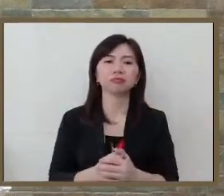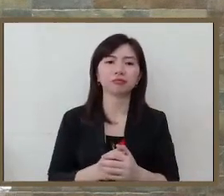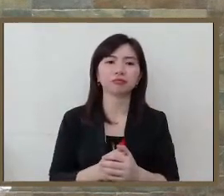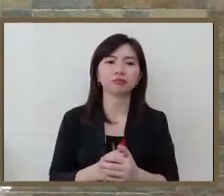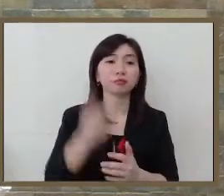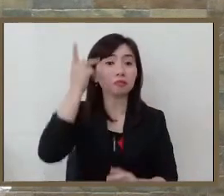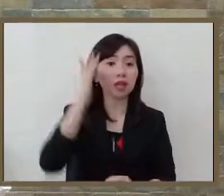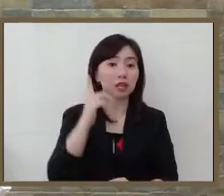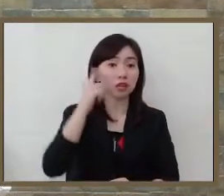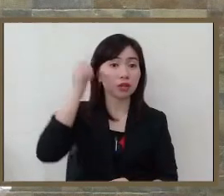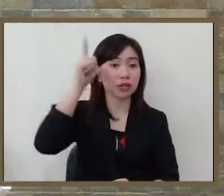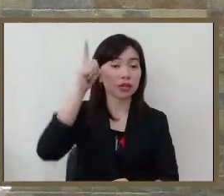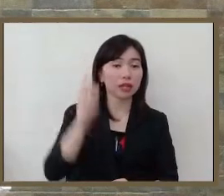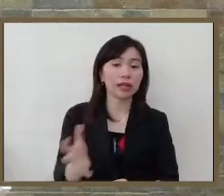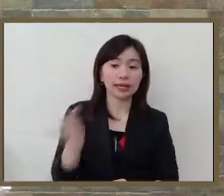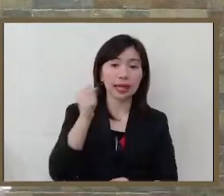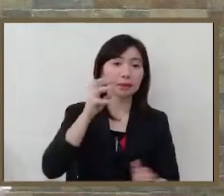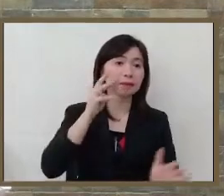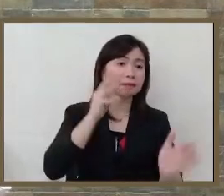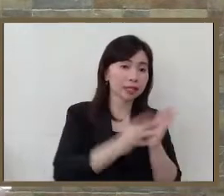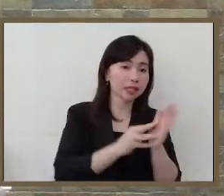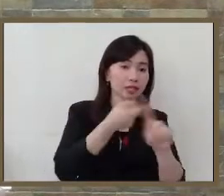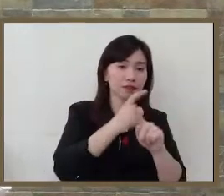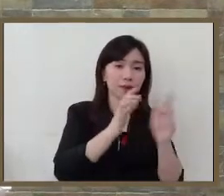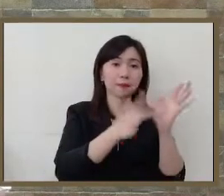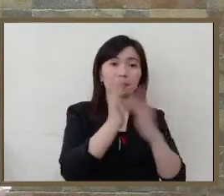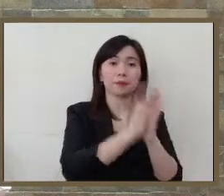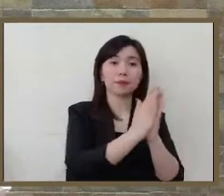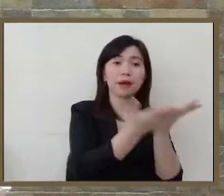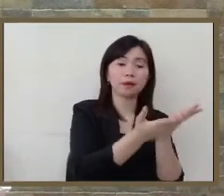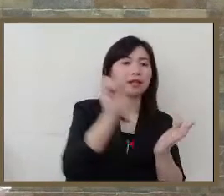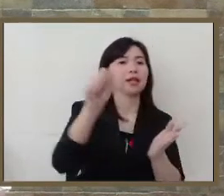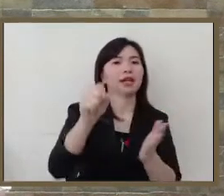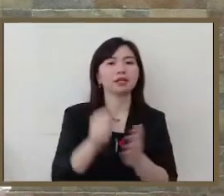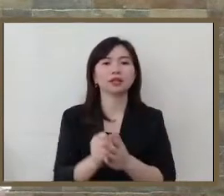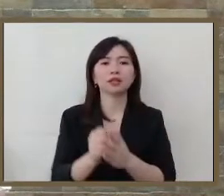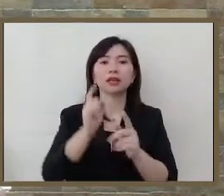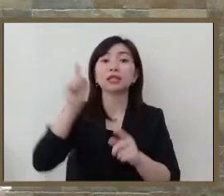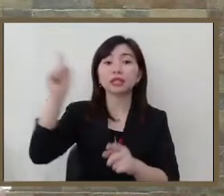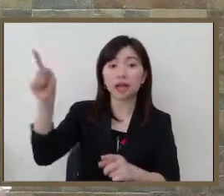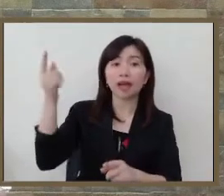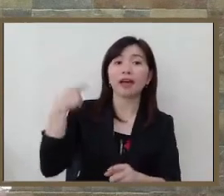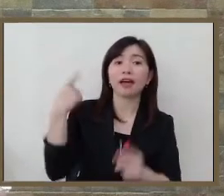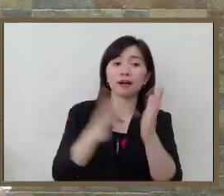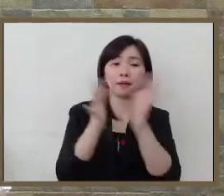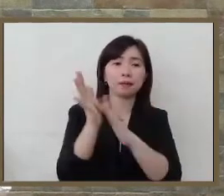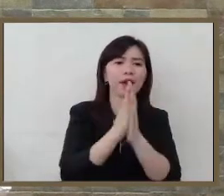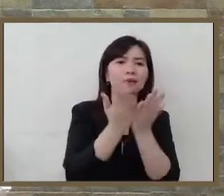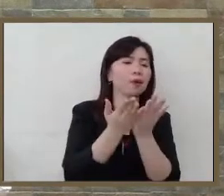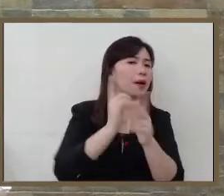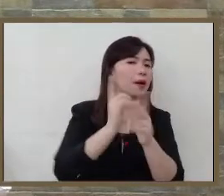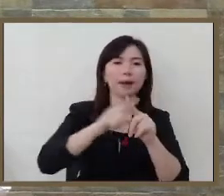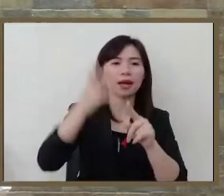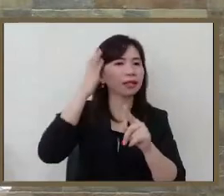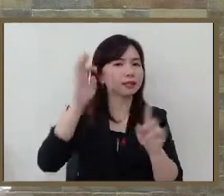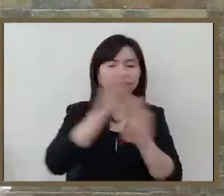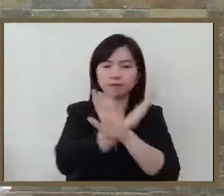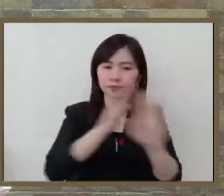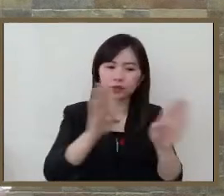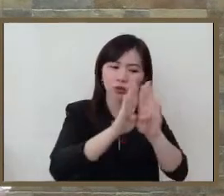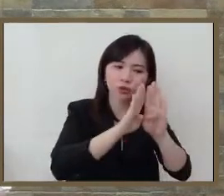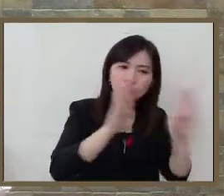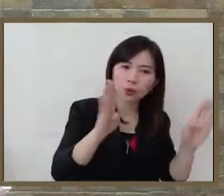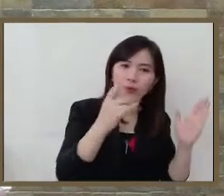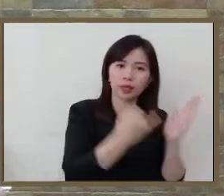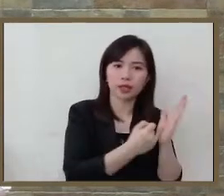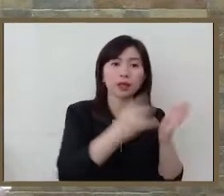mensahe. Ang problema nga, hawak ko lang, hindi ko binubuksan. Ibig sabihin, hindi ko po